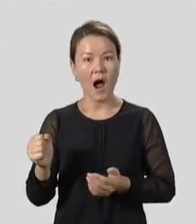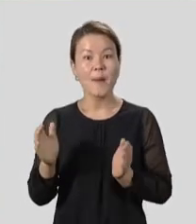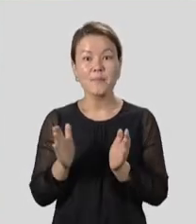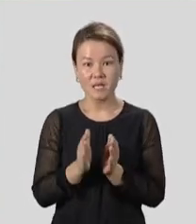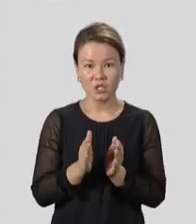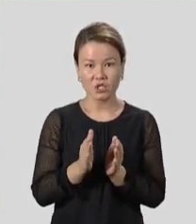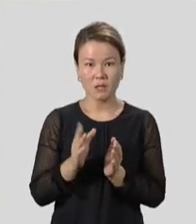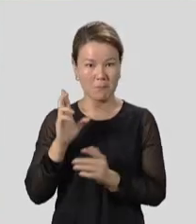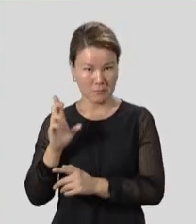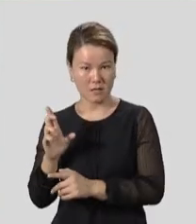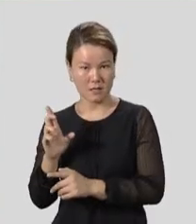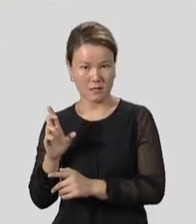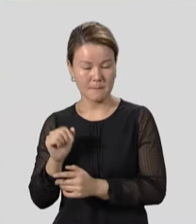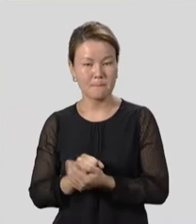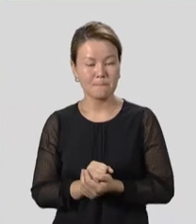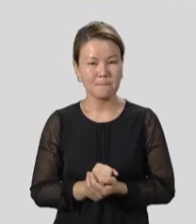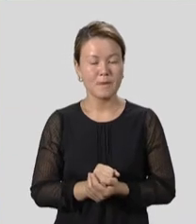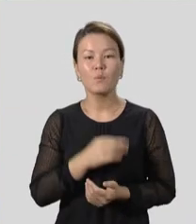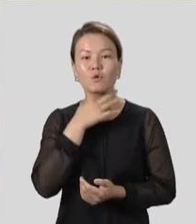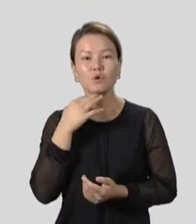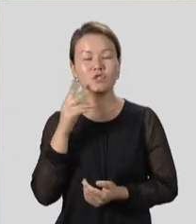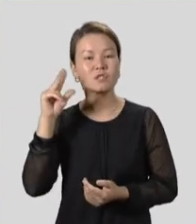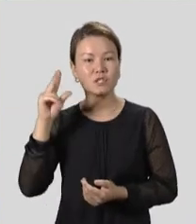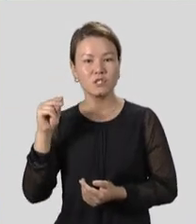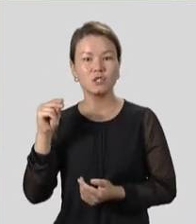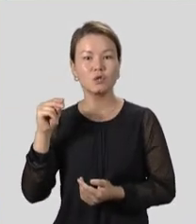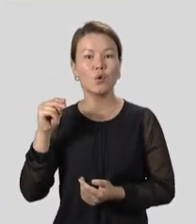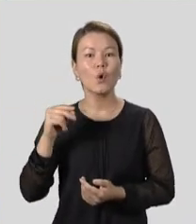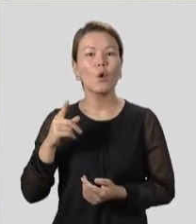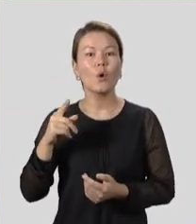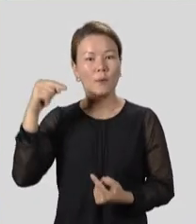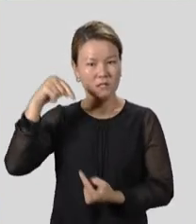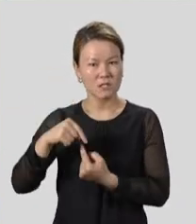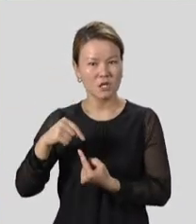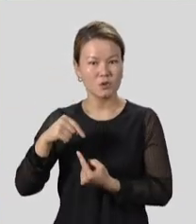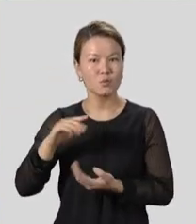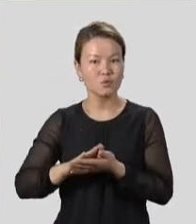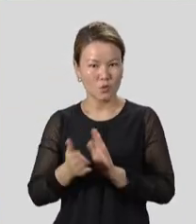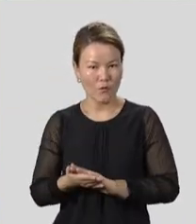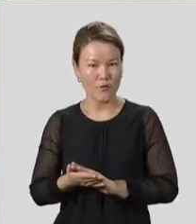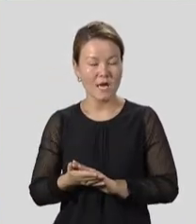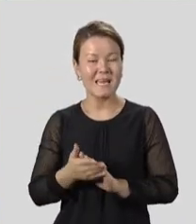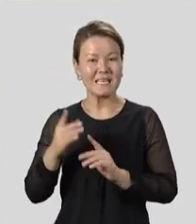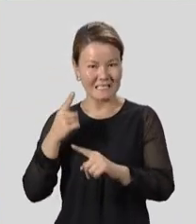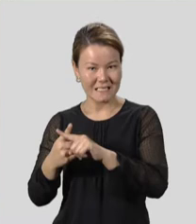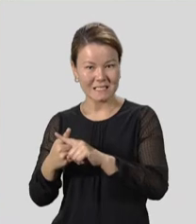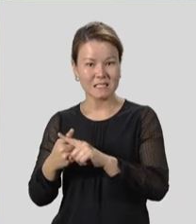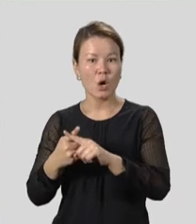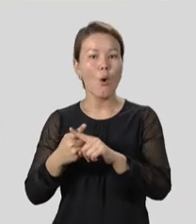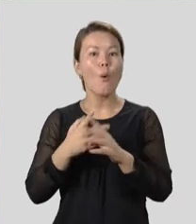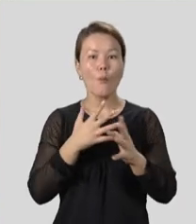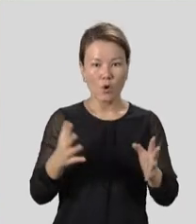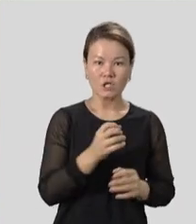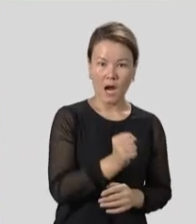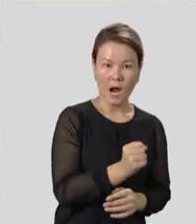Б. Множество чисел, удовлетворяющих условию x больше А, но меньше